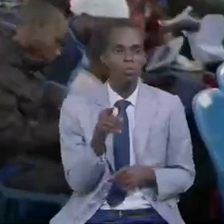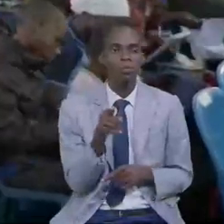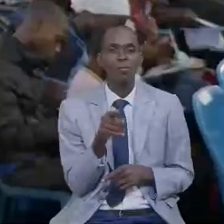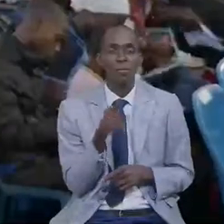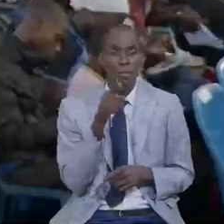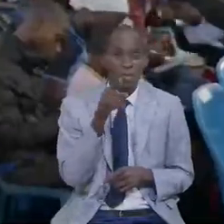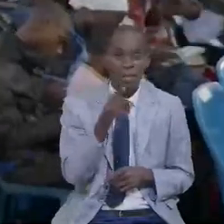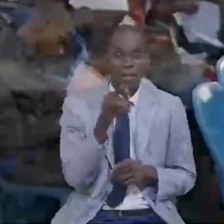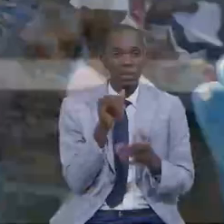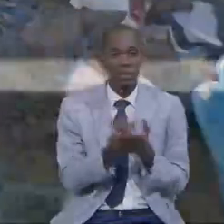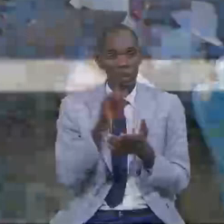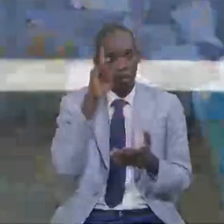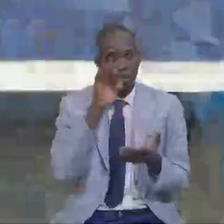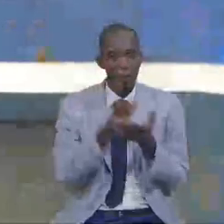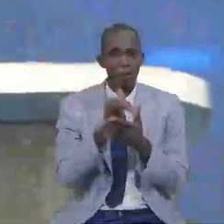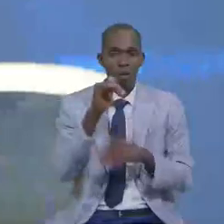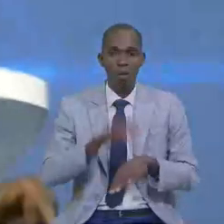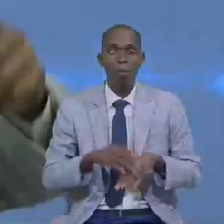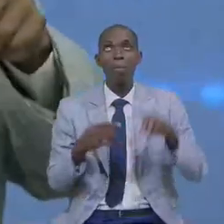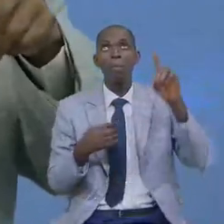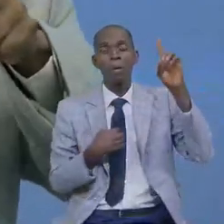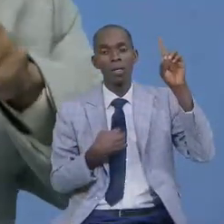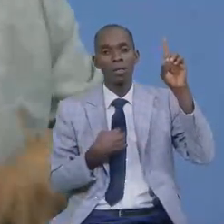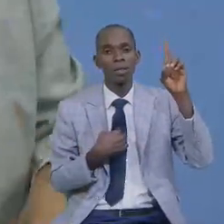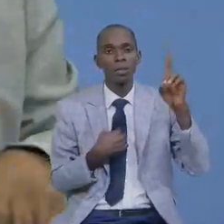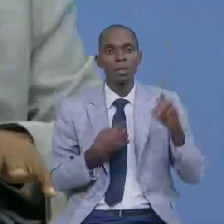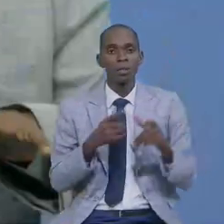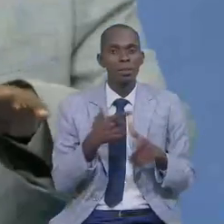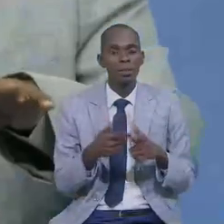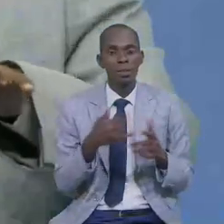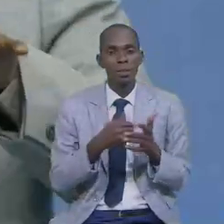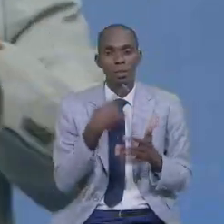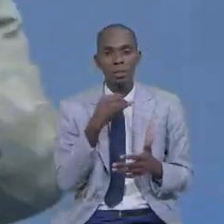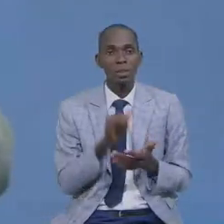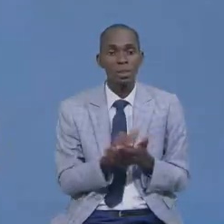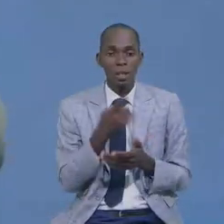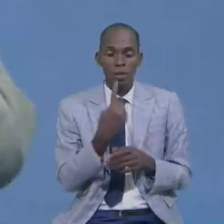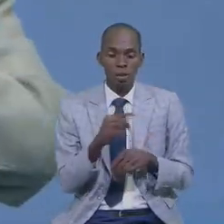celui qui croit en moi, et il dit,